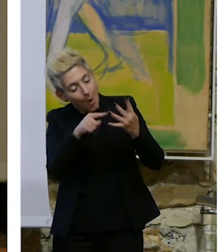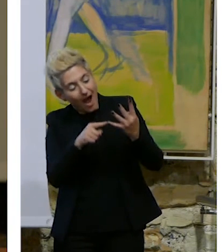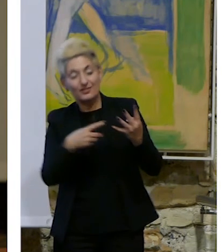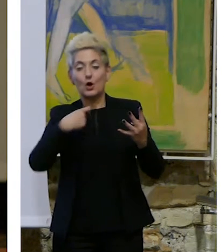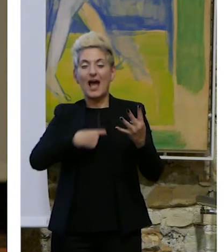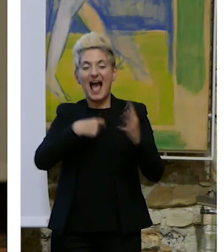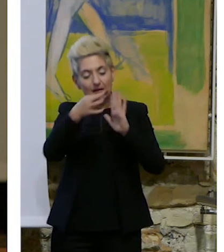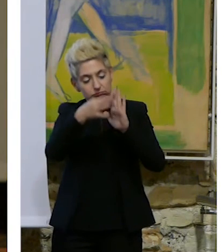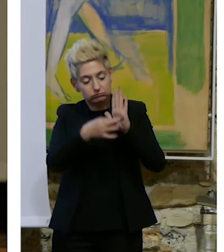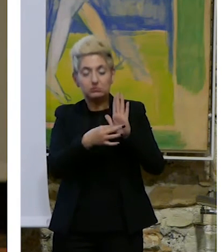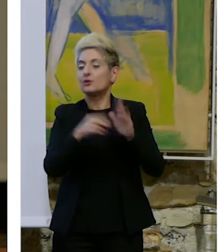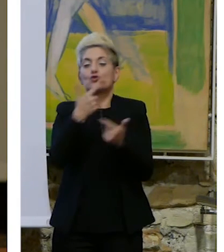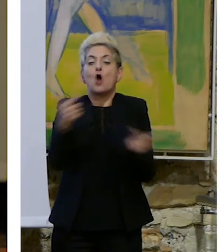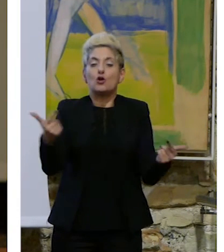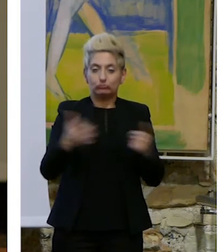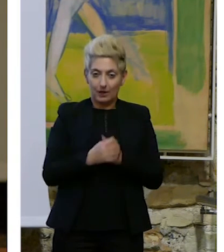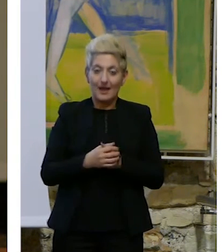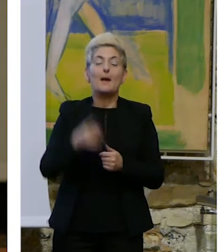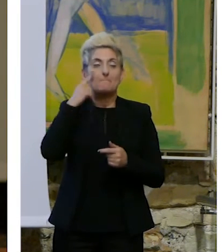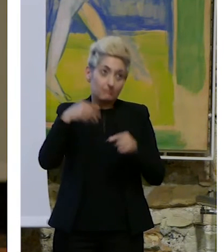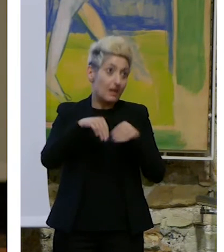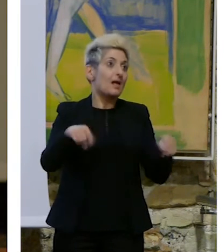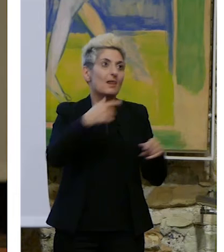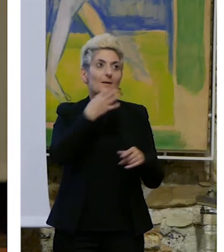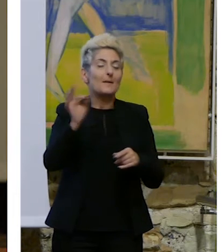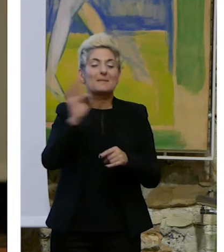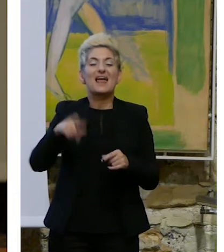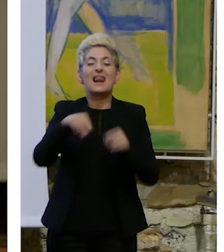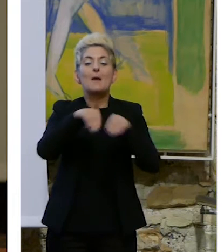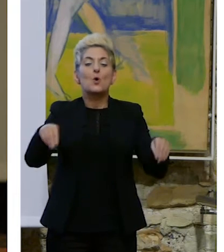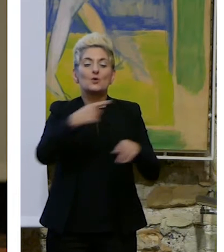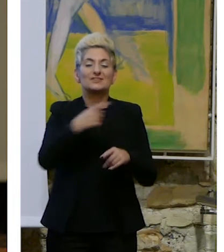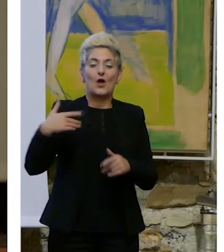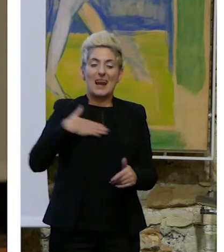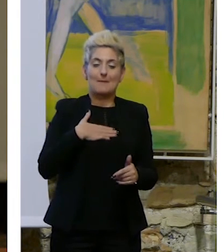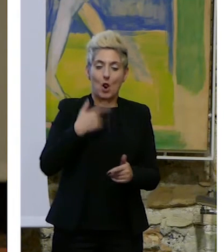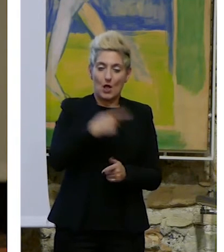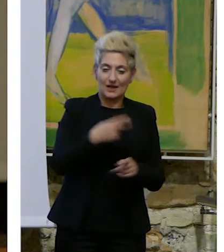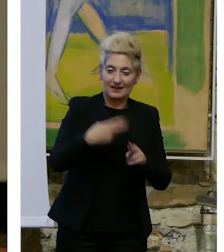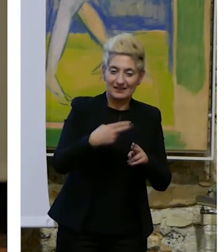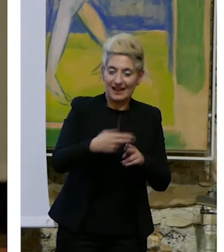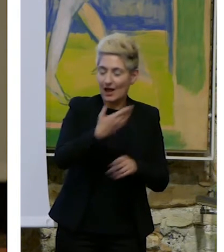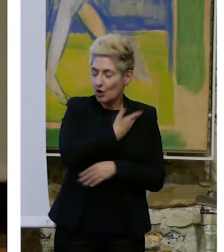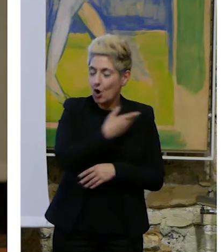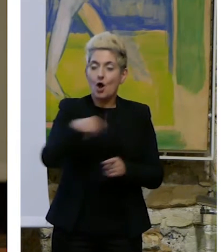caratteristiche. Sono le case museo, molto belle, la casa di Napoleone a Roma, il Museo Napoleonico, la casa